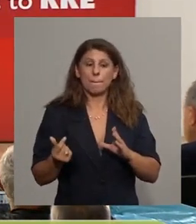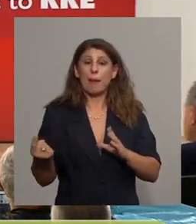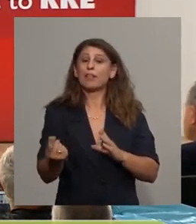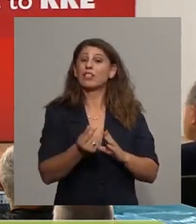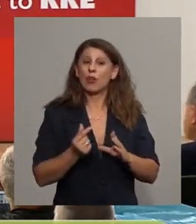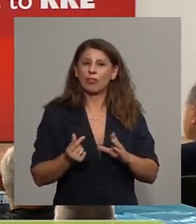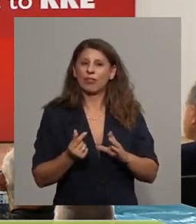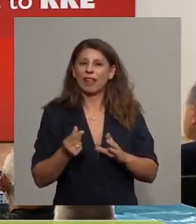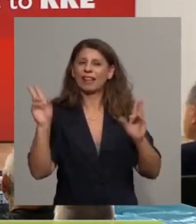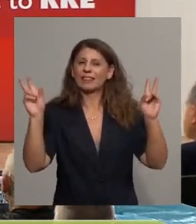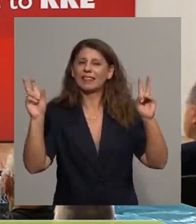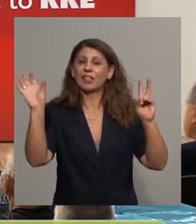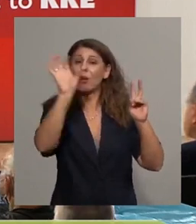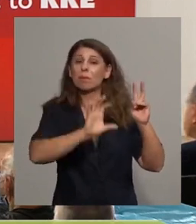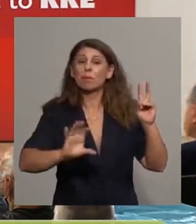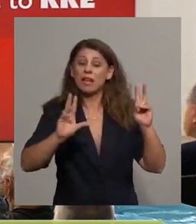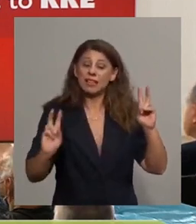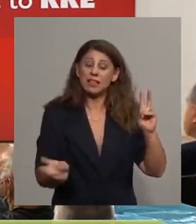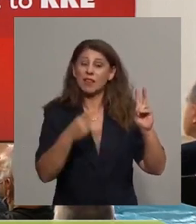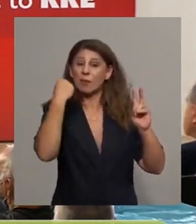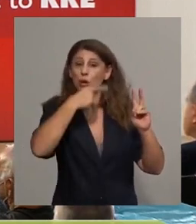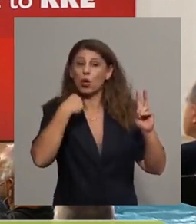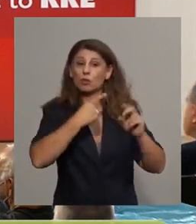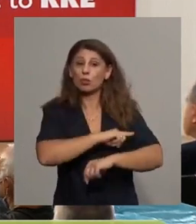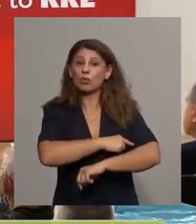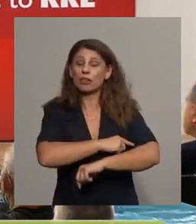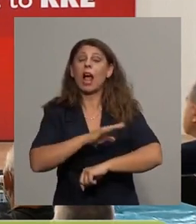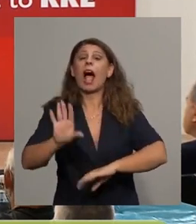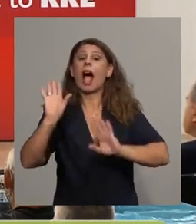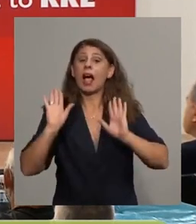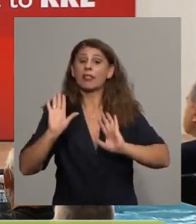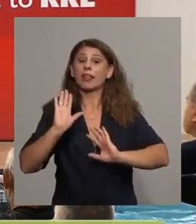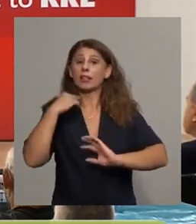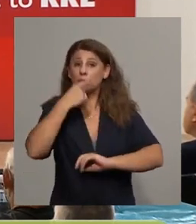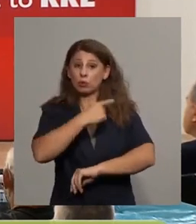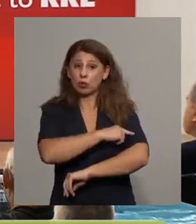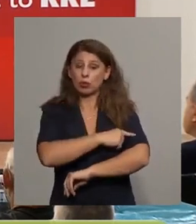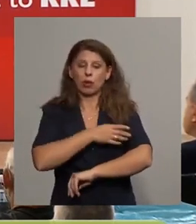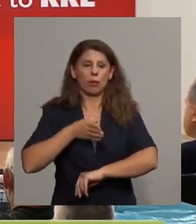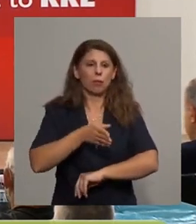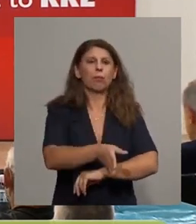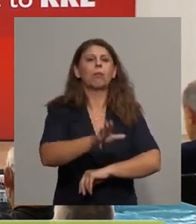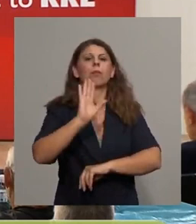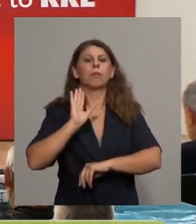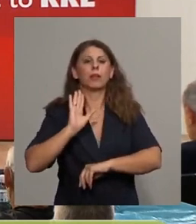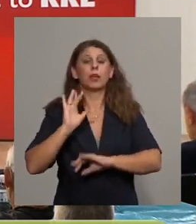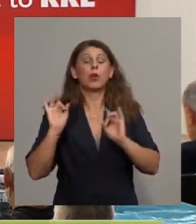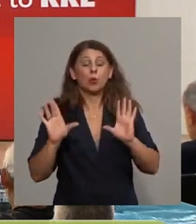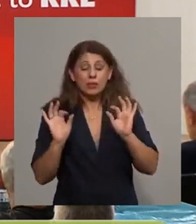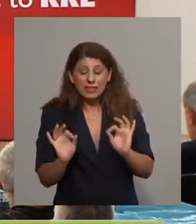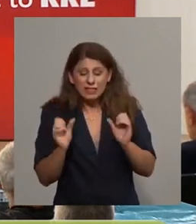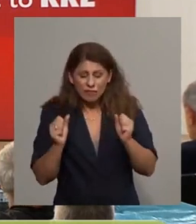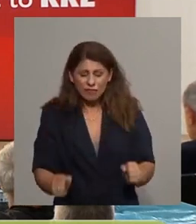τίτλο «Ψάξε να βρεις προσωπικό γιατρό», γιατί αλλιώς μπορεί να μην έχεις πρόσβαση ούτε στις